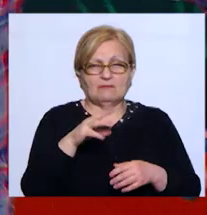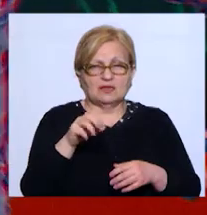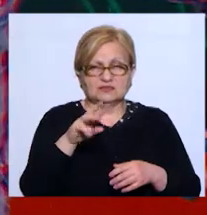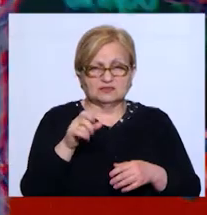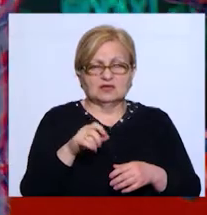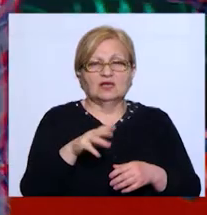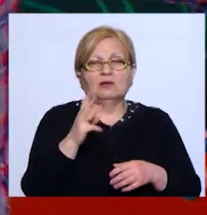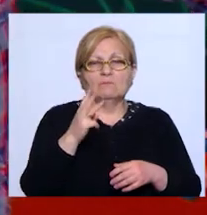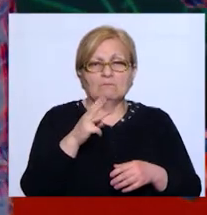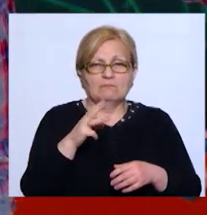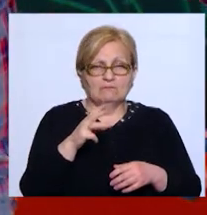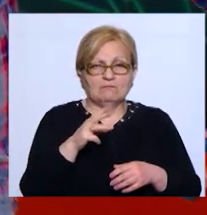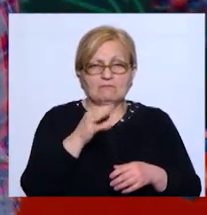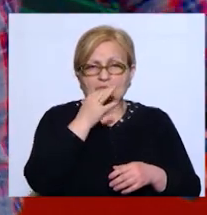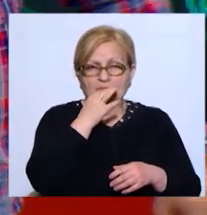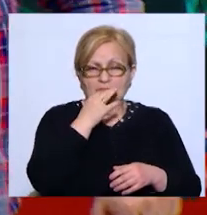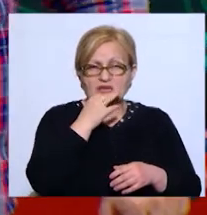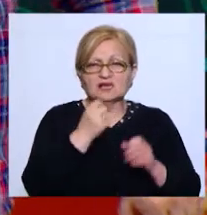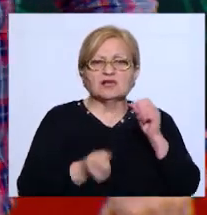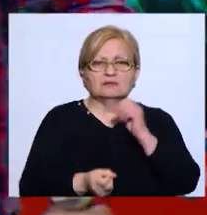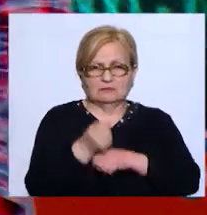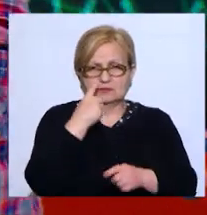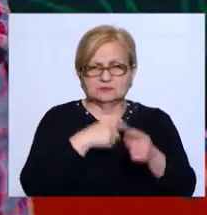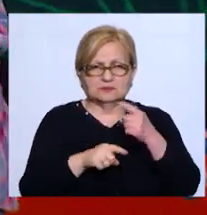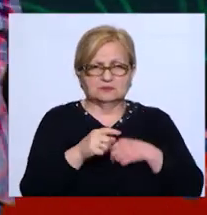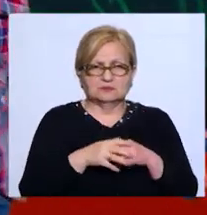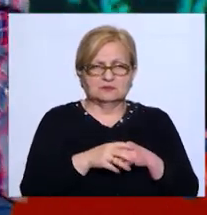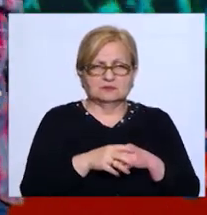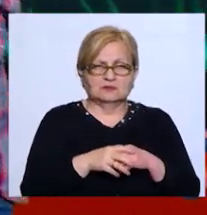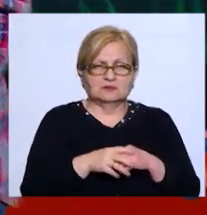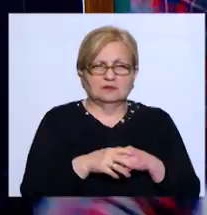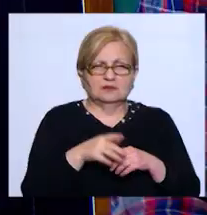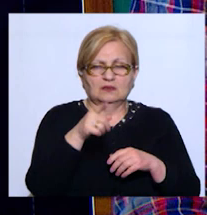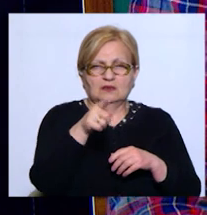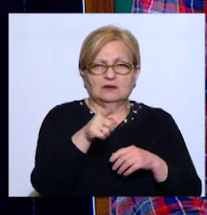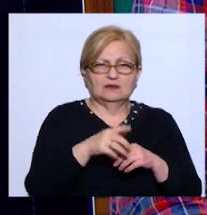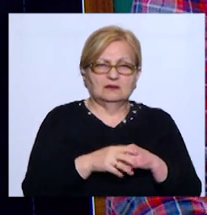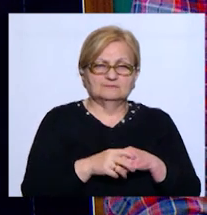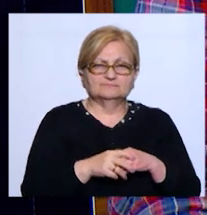მე მოვაშორეთ. მაგრამ მერე ისევ ჩდება ეს მე. აი აქ.